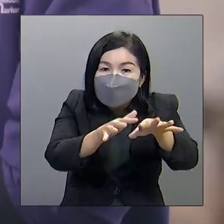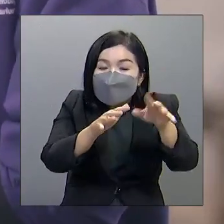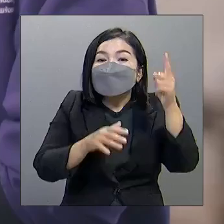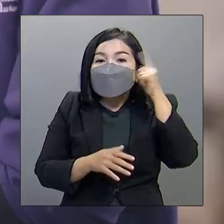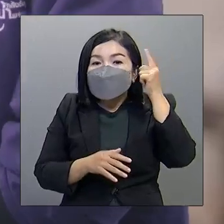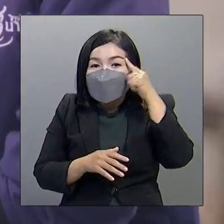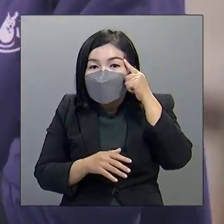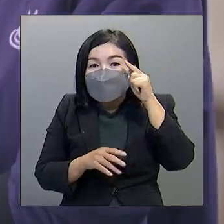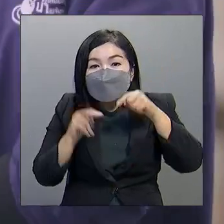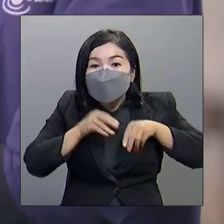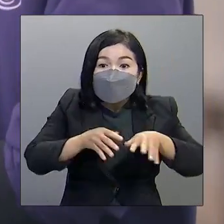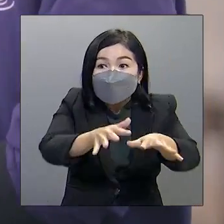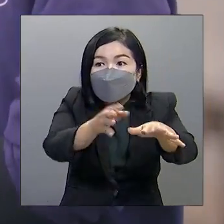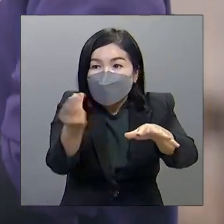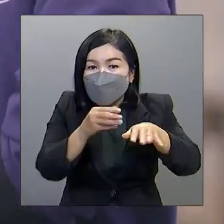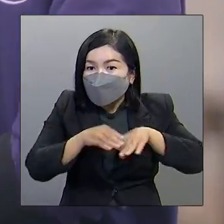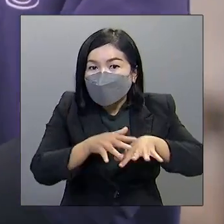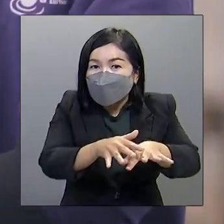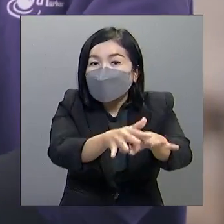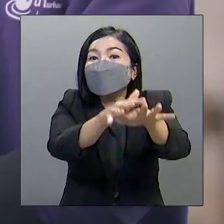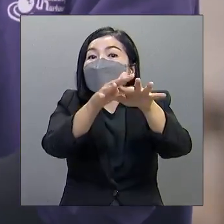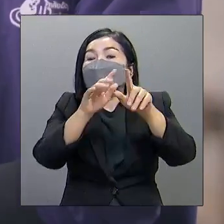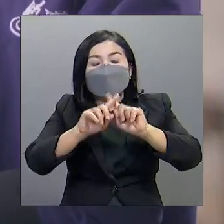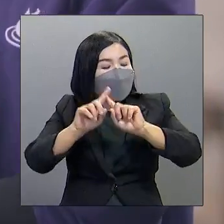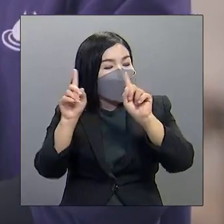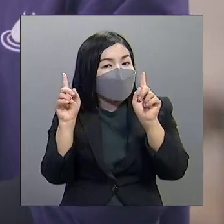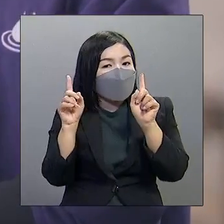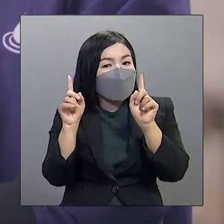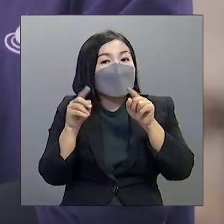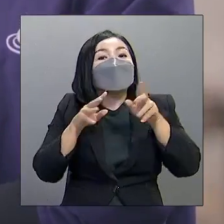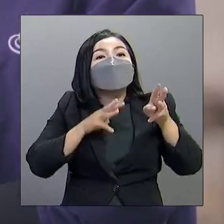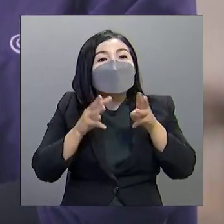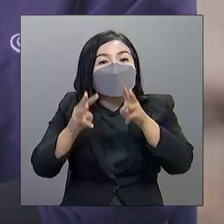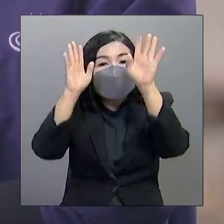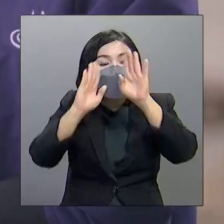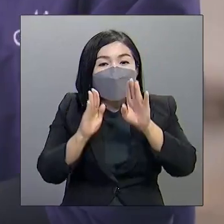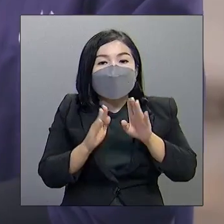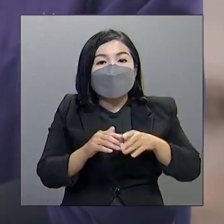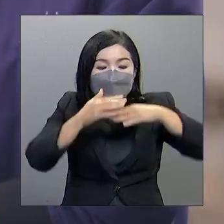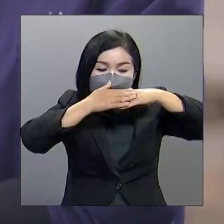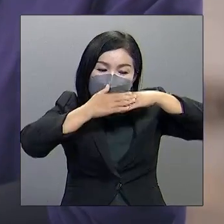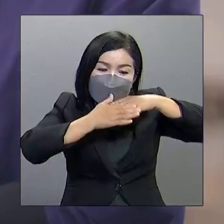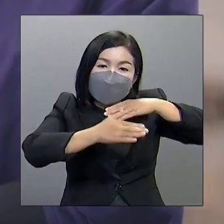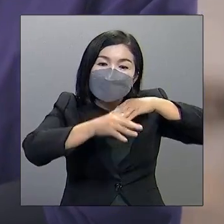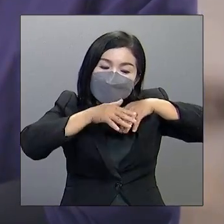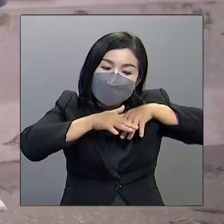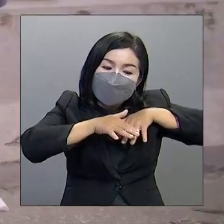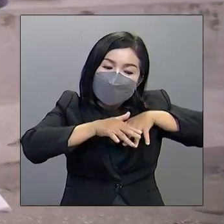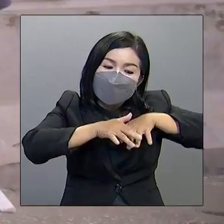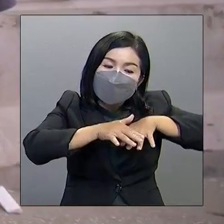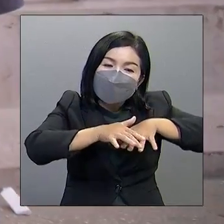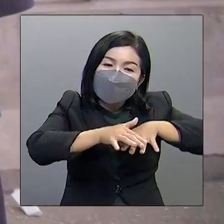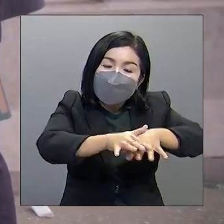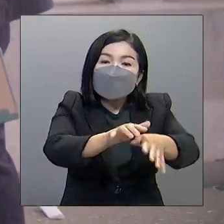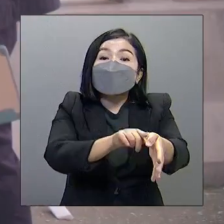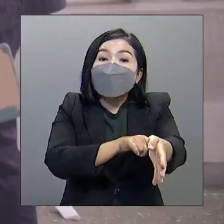ามันไม่ใช่ไหลปุ๊ดปุ๊ดปุ๊ดปุ๊ดออกไปเป็นลักษณะของคลองระบายน้ำเลย ครับ การไหลผ่านที่ราบเนี่ยมันจะไหลไปเรื่อย ๆครับ ประเด็นถั